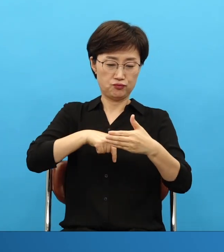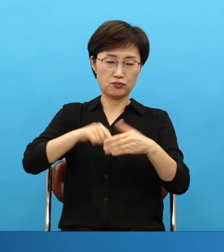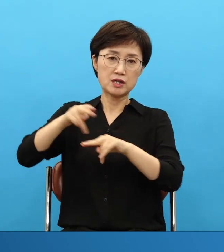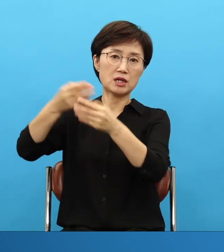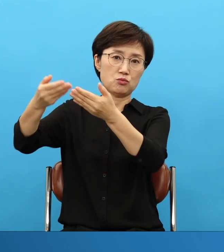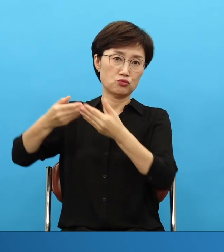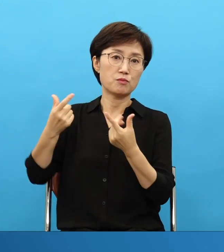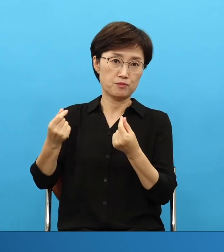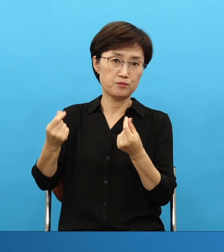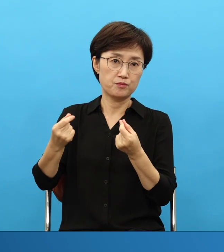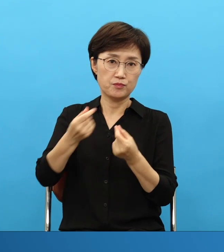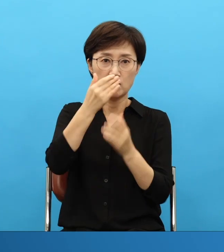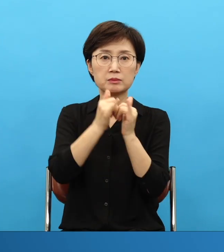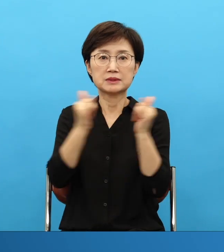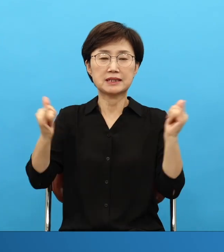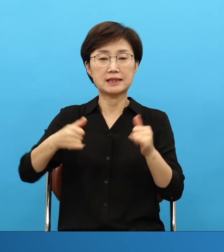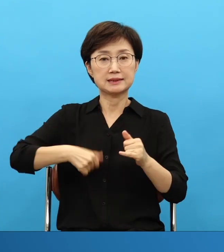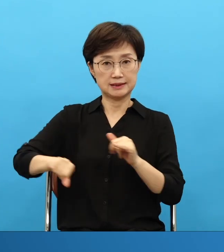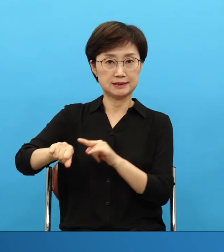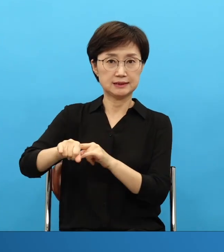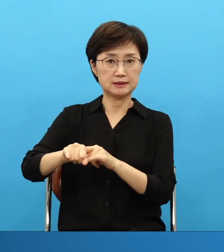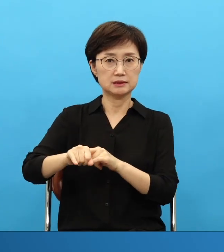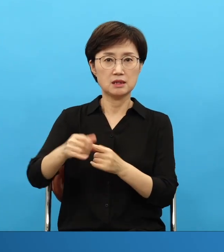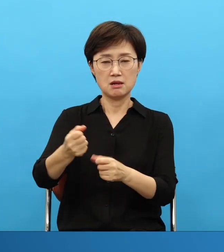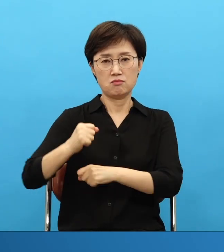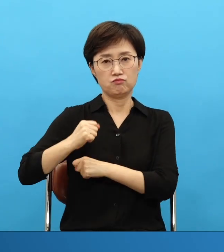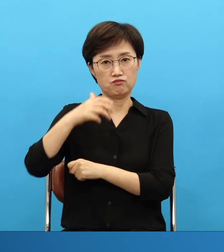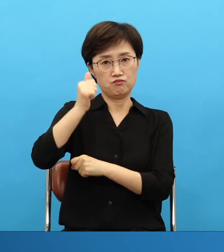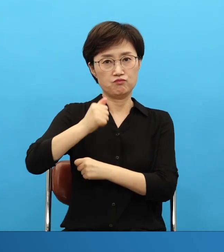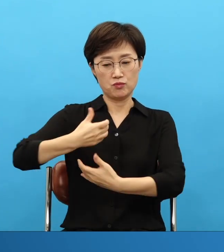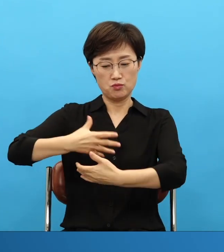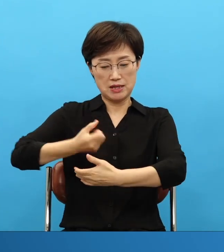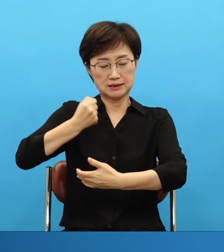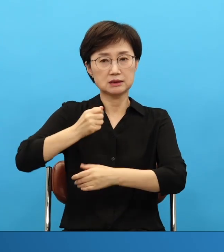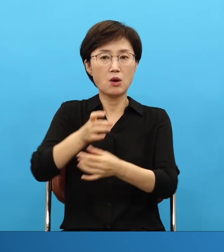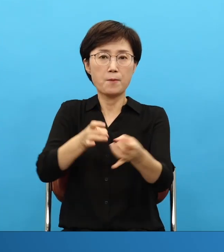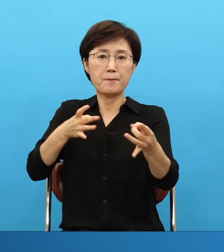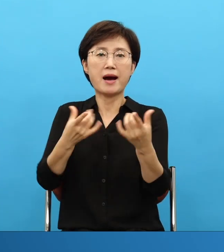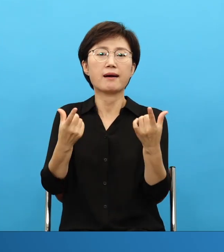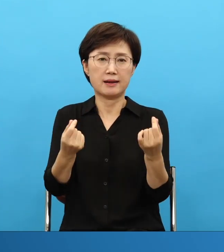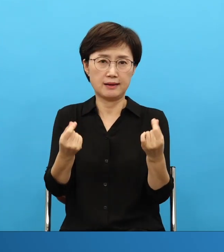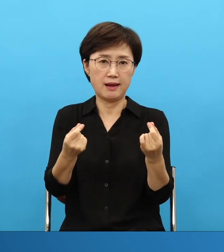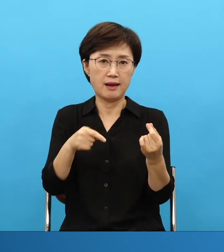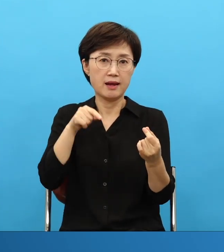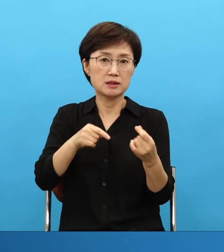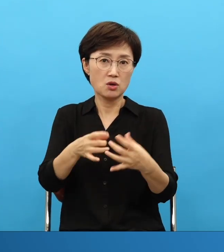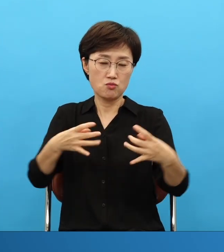젊은 자의 자식은 장사의 수중의 화살 같으니